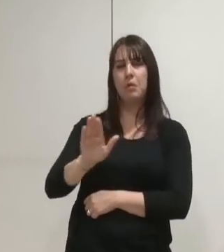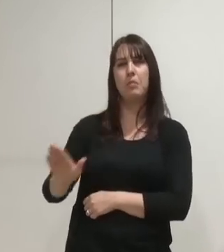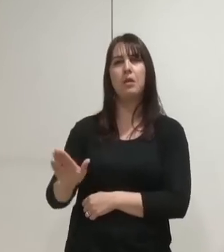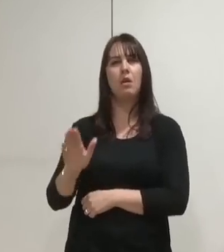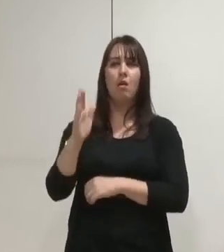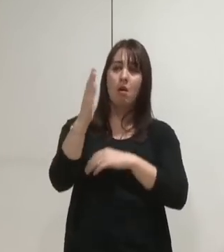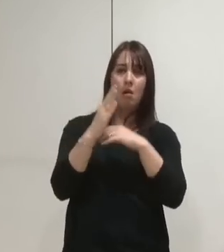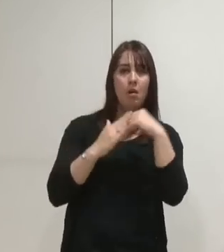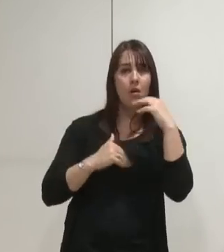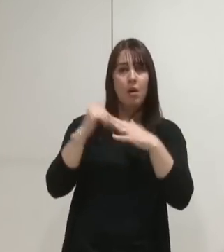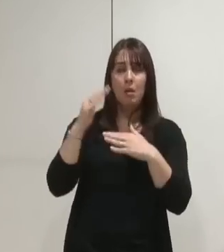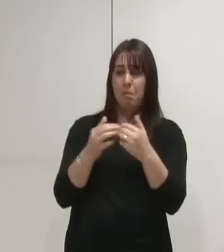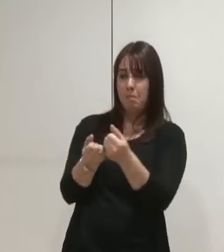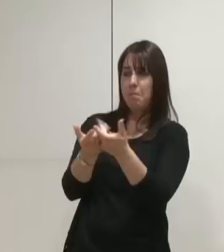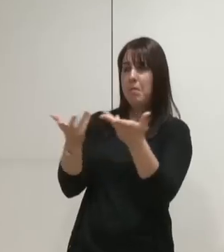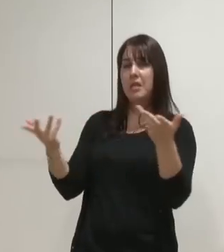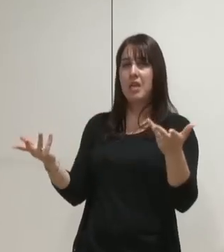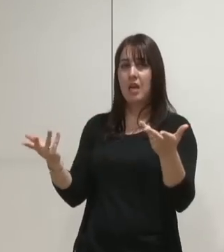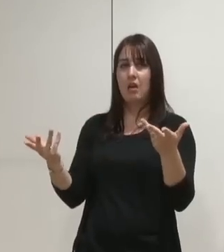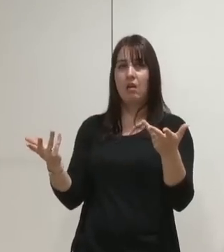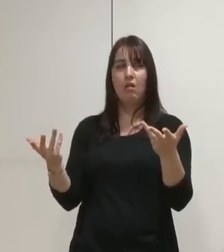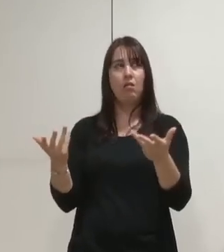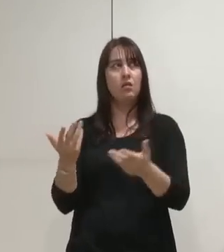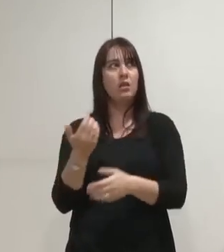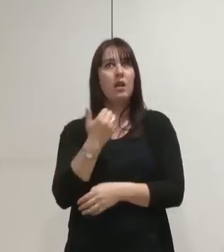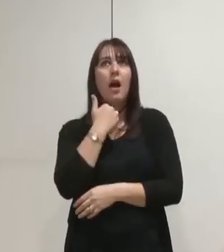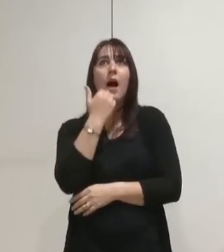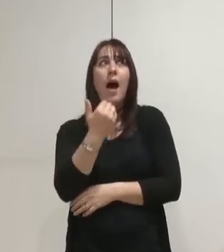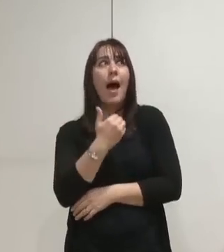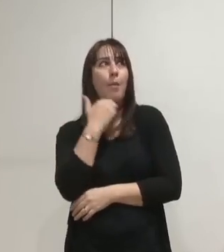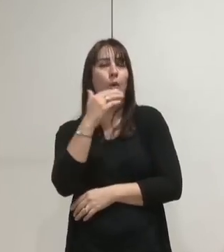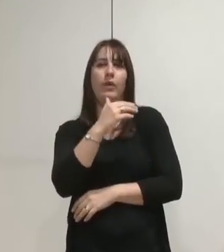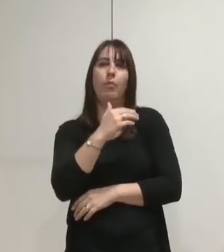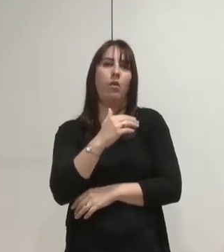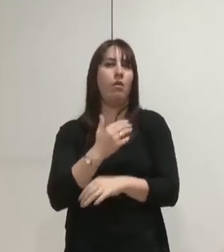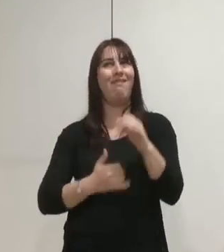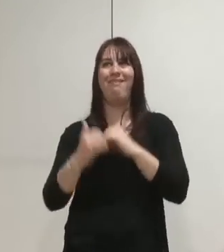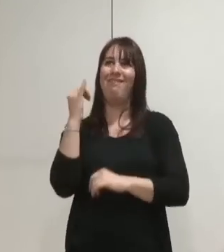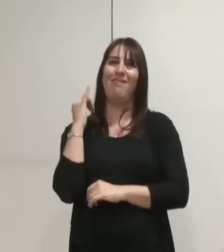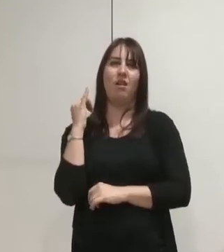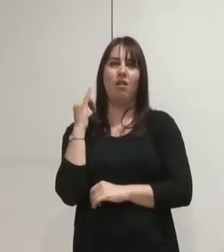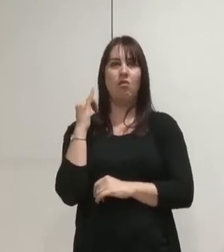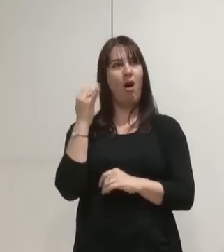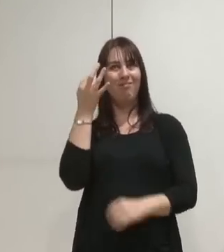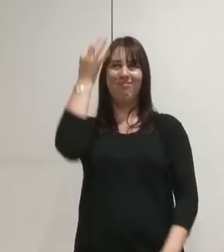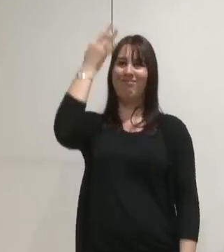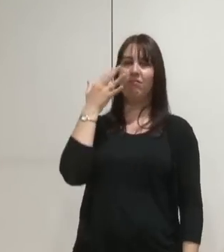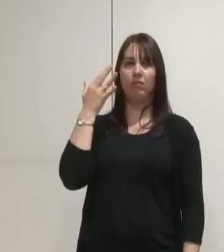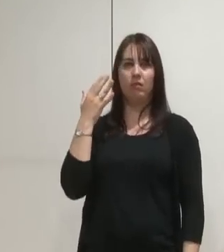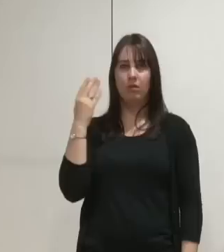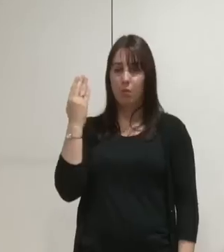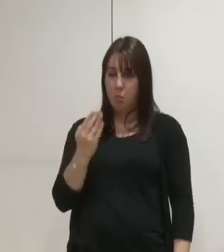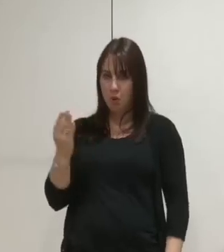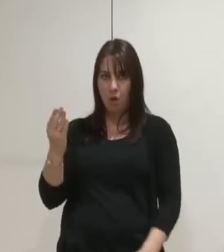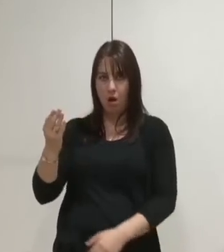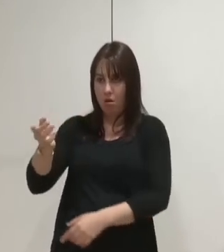pas s'exercer sans que ceux qui le mettent en œuvre ne soit au